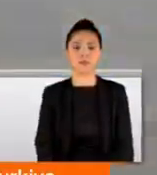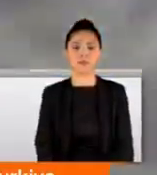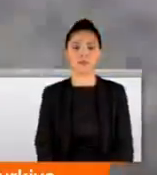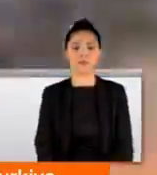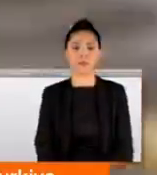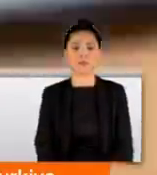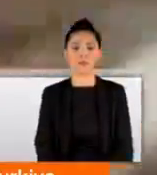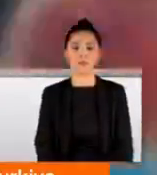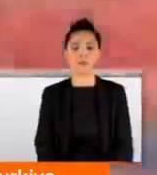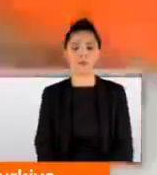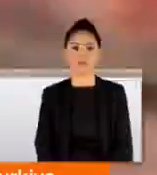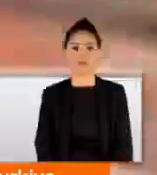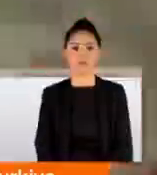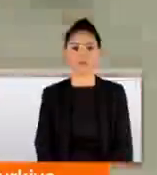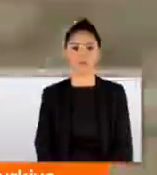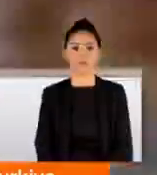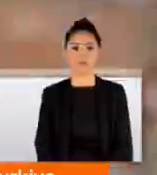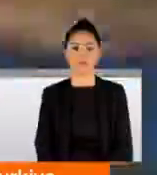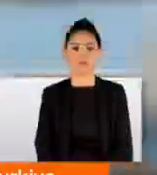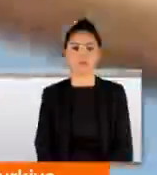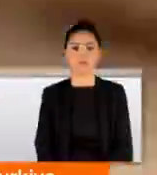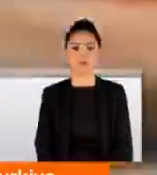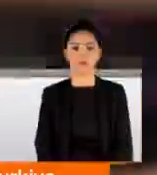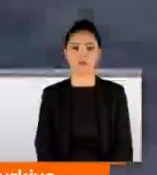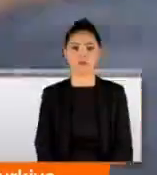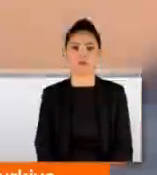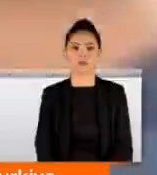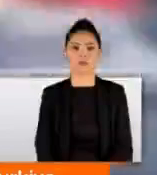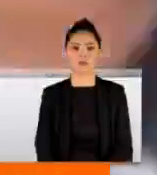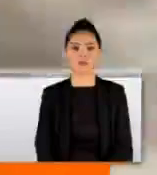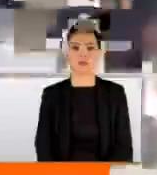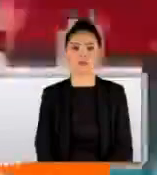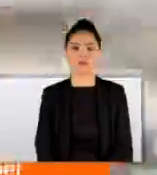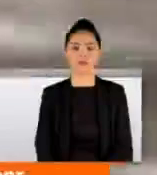Anne bırak. Teyze otursun. Teyze gel.